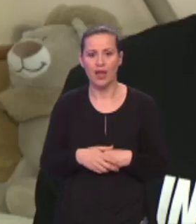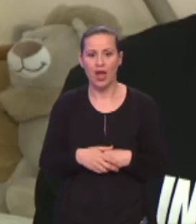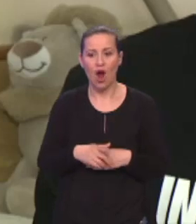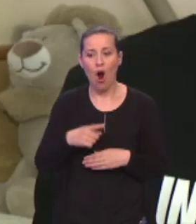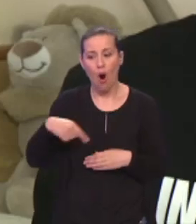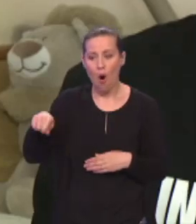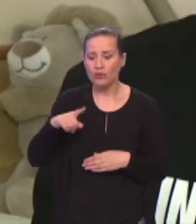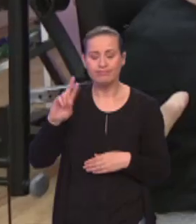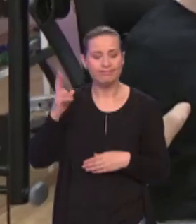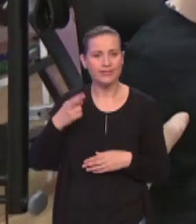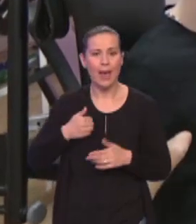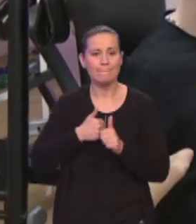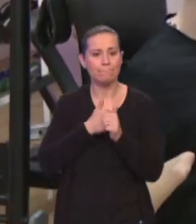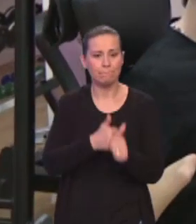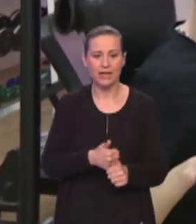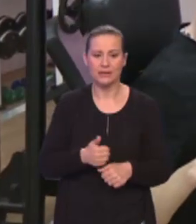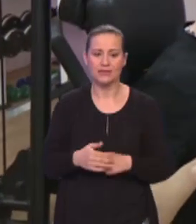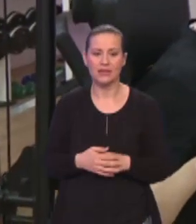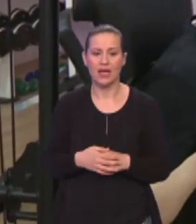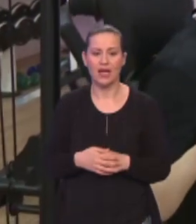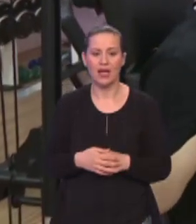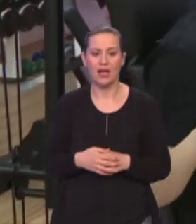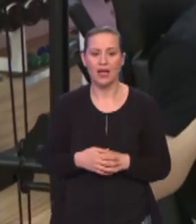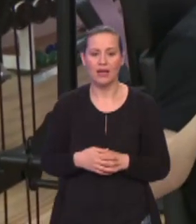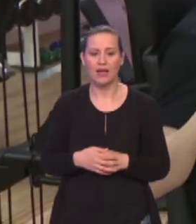skupa pratile i tako